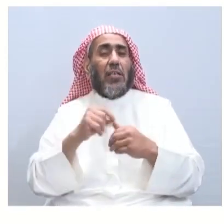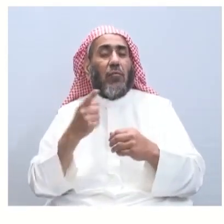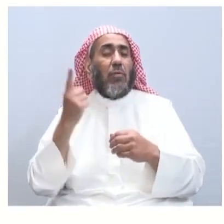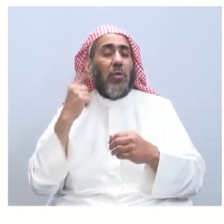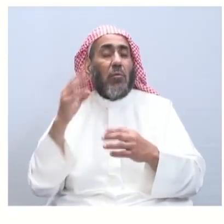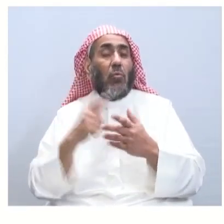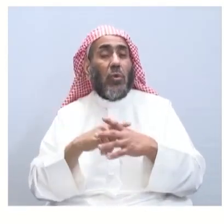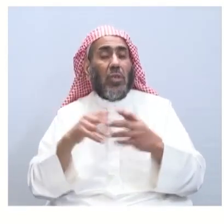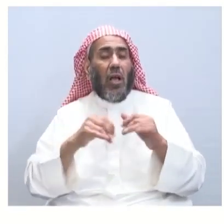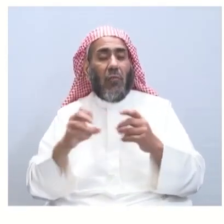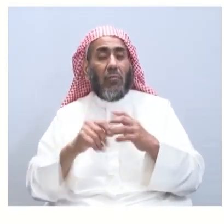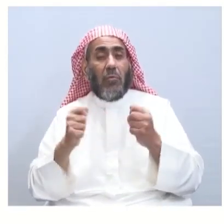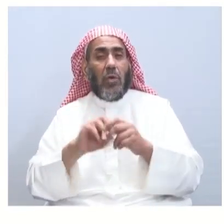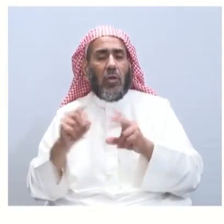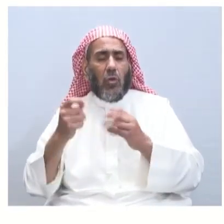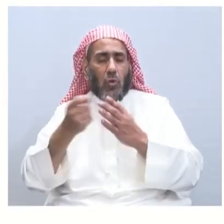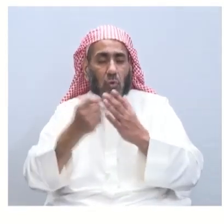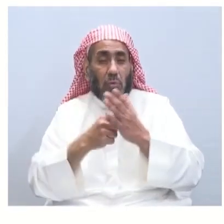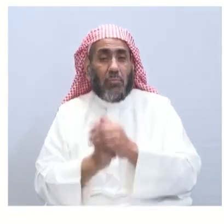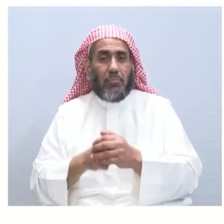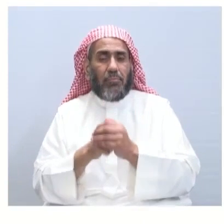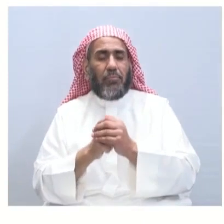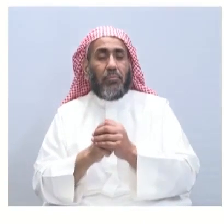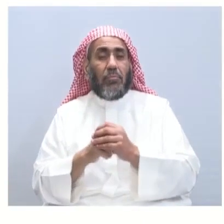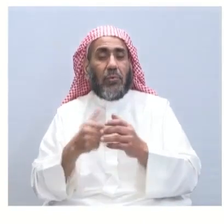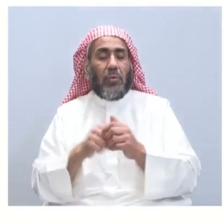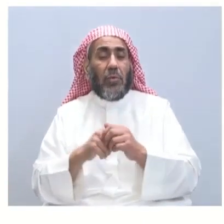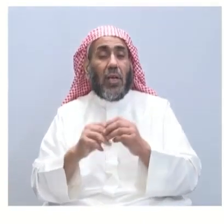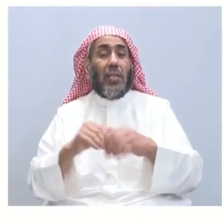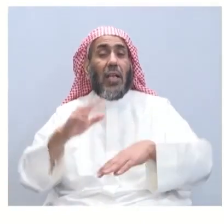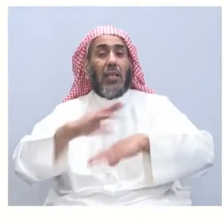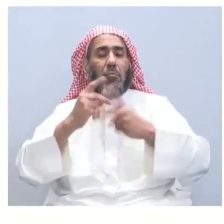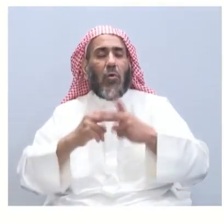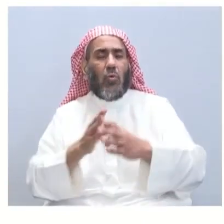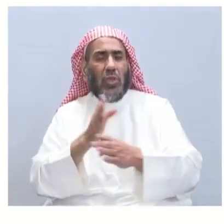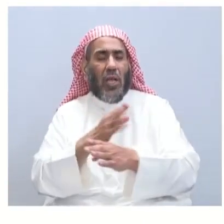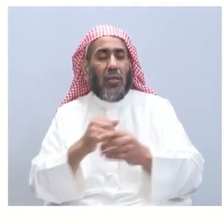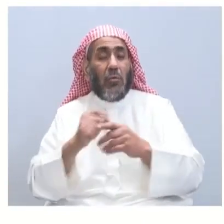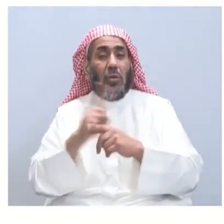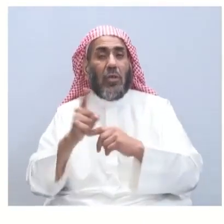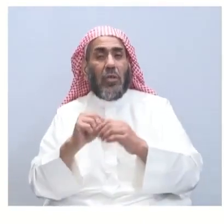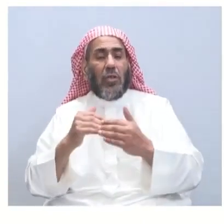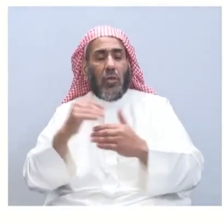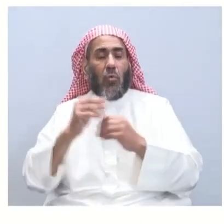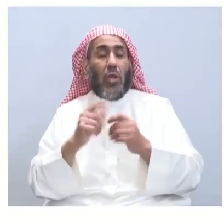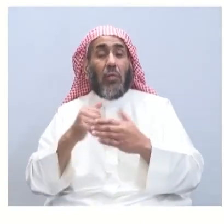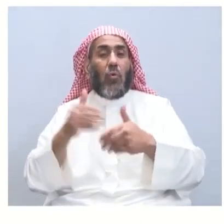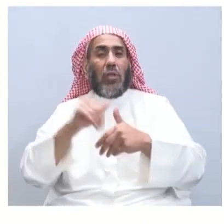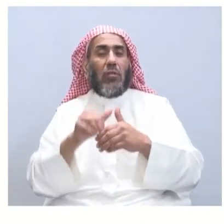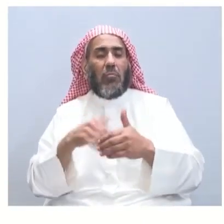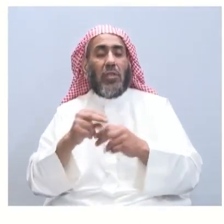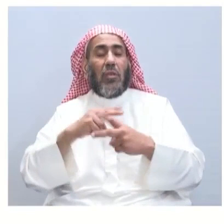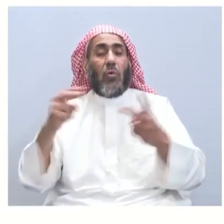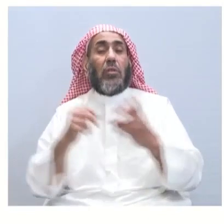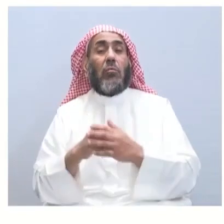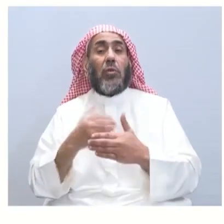المنوره الصحافه طبعا لانها كانت تكتب بدايه وكان بدايه اصلا كانت ادبيه واتجاهها ادبي لذلك تطور ادب وعاد ثم بعد ذلك